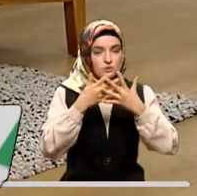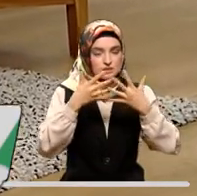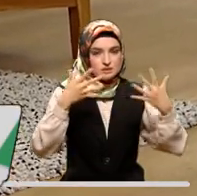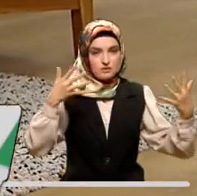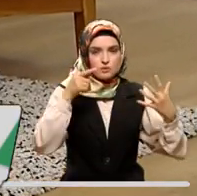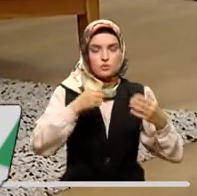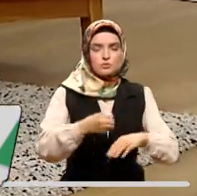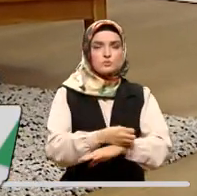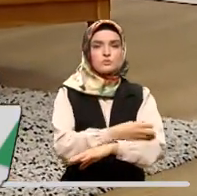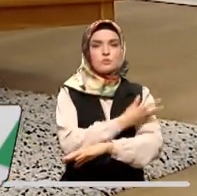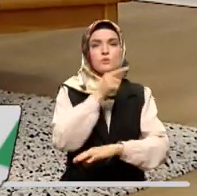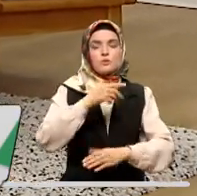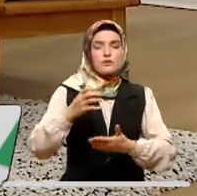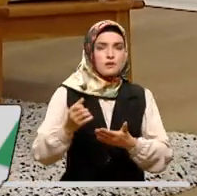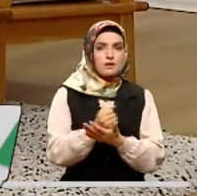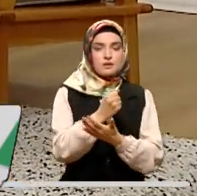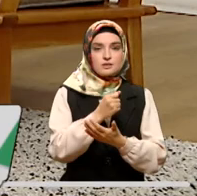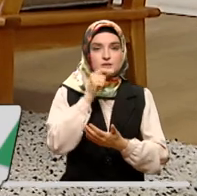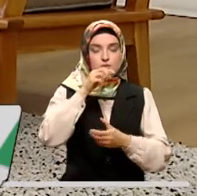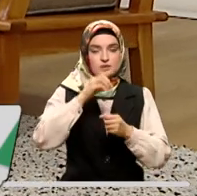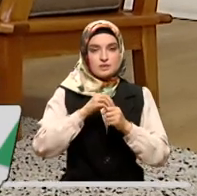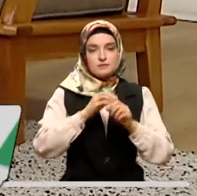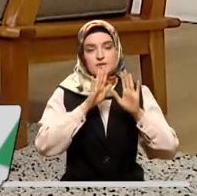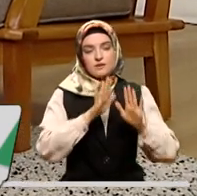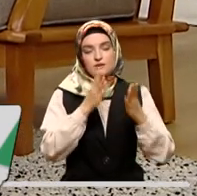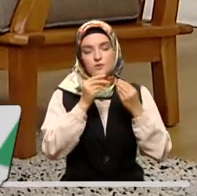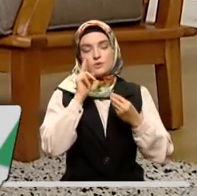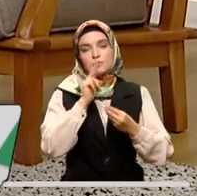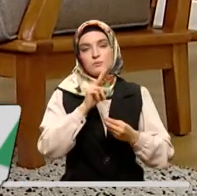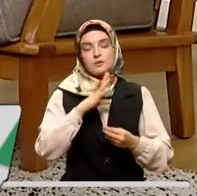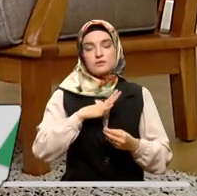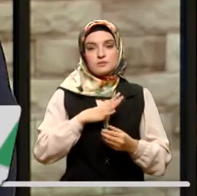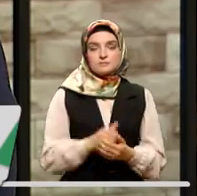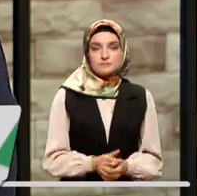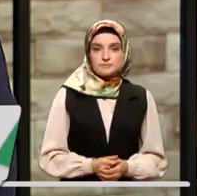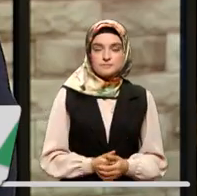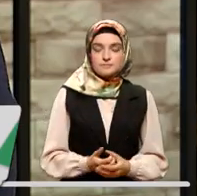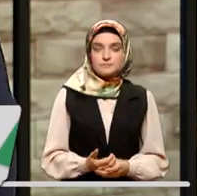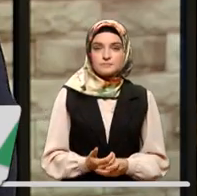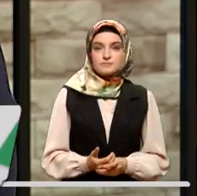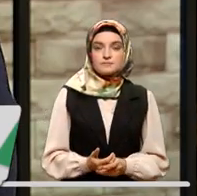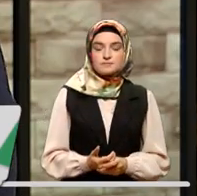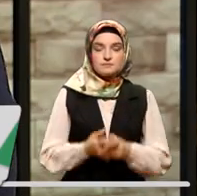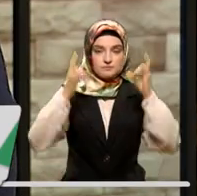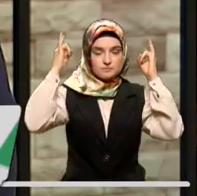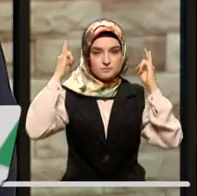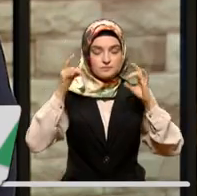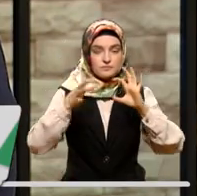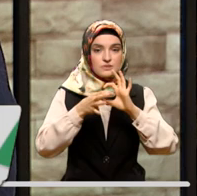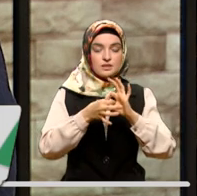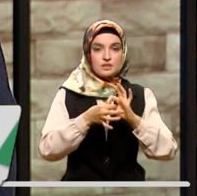o duyguyu, o kazancı onun için yeterli olarak görüyoruz biz. Ve cami ile